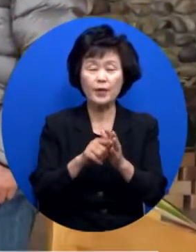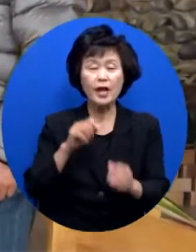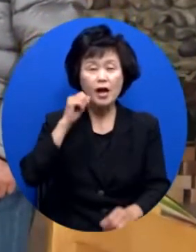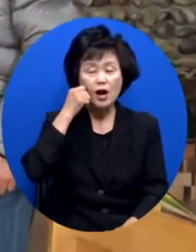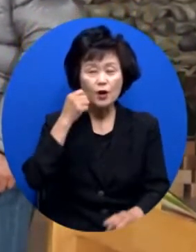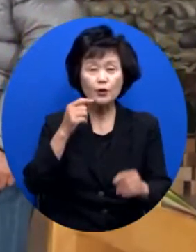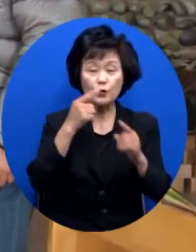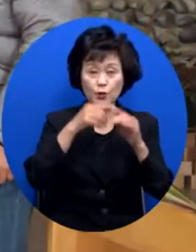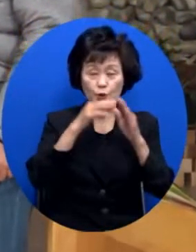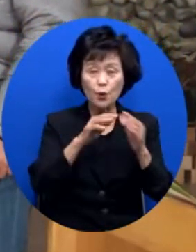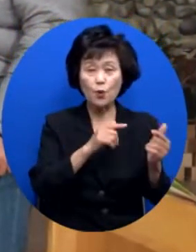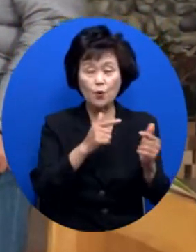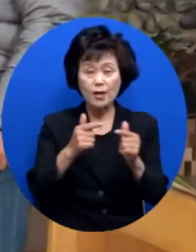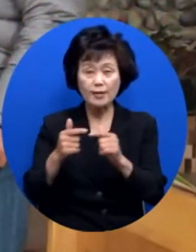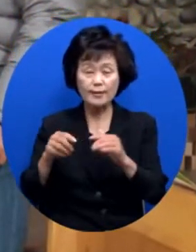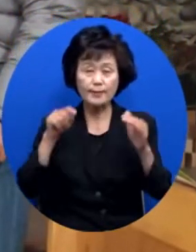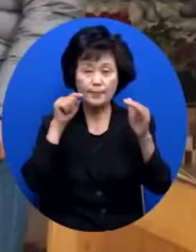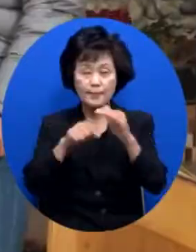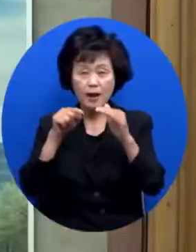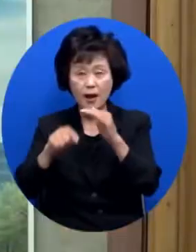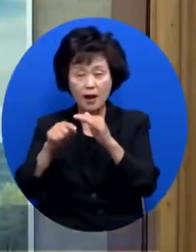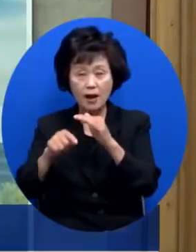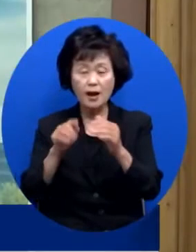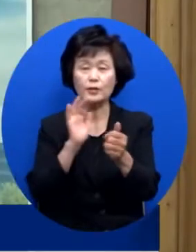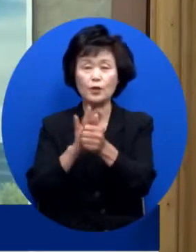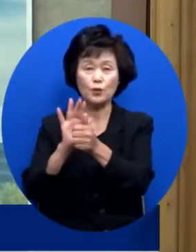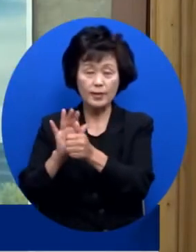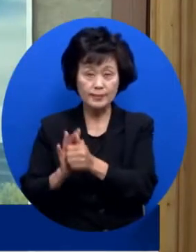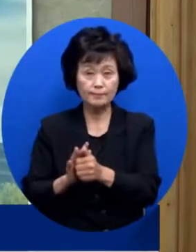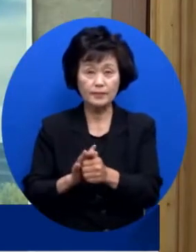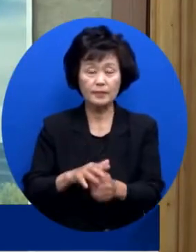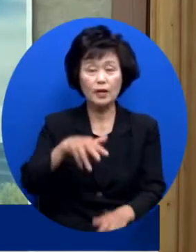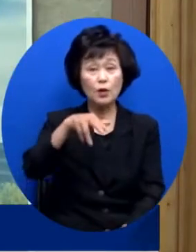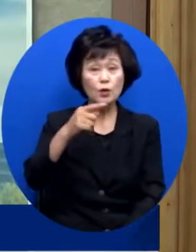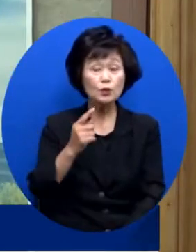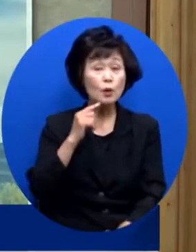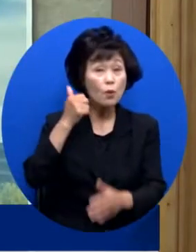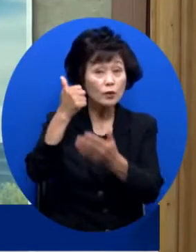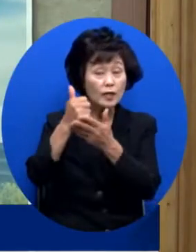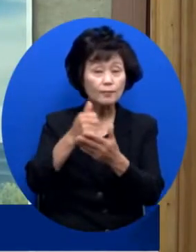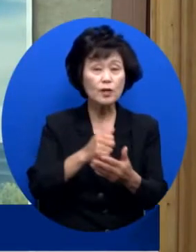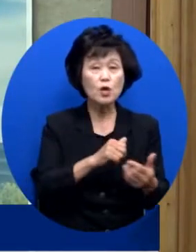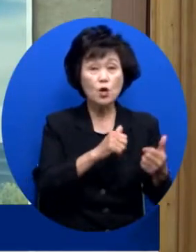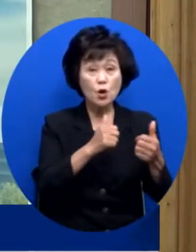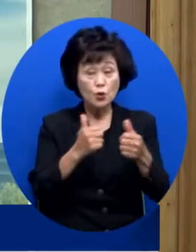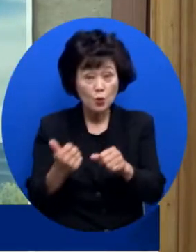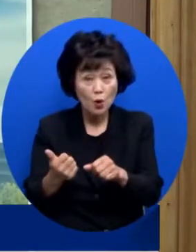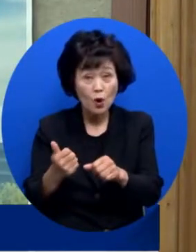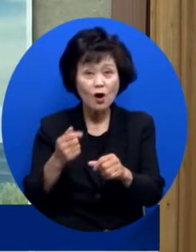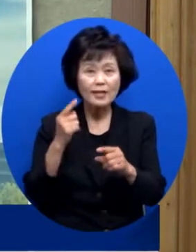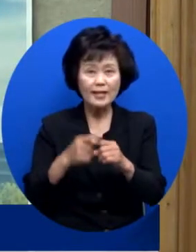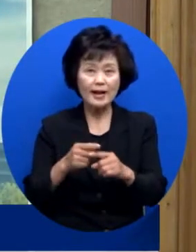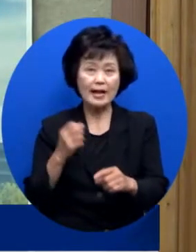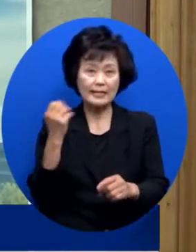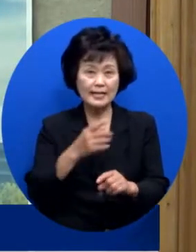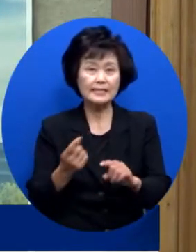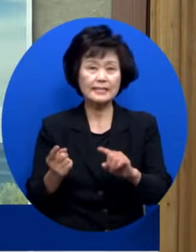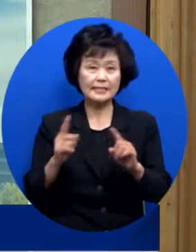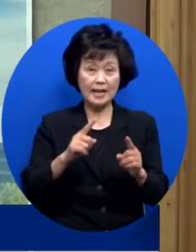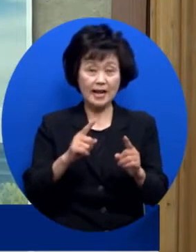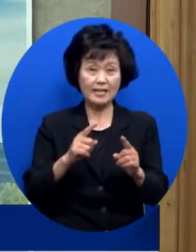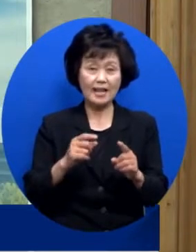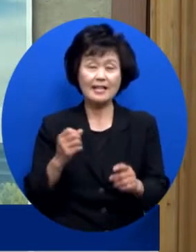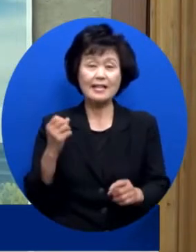선교를 본격 시작했습니다. 우리 조 목사님은 죽었다가 다시 살아난 그런